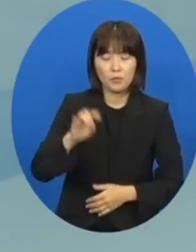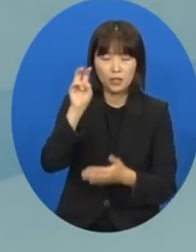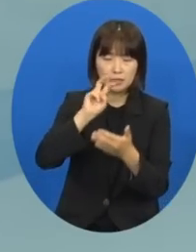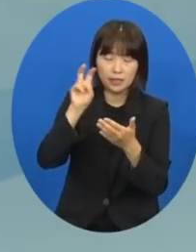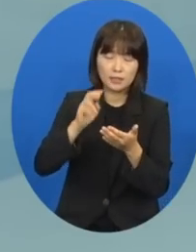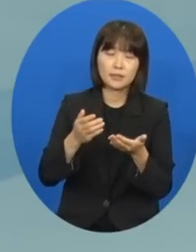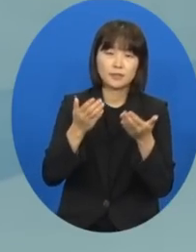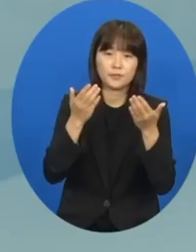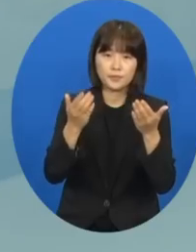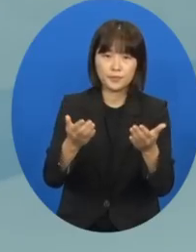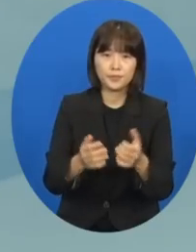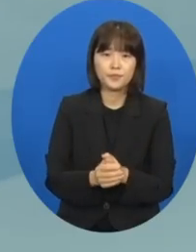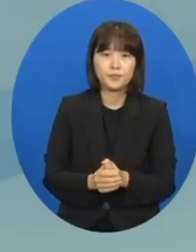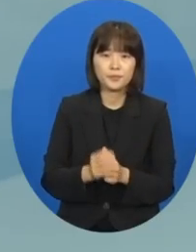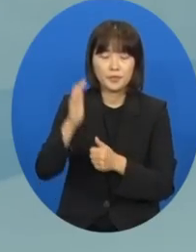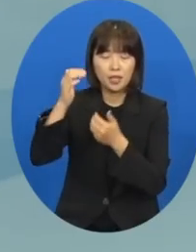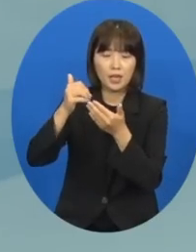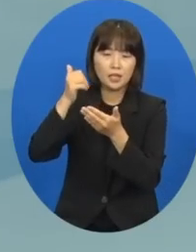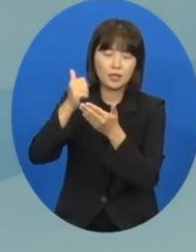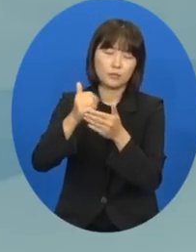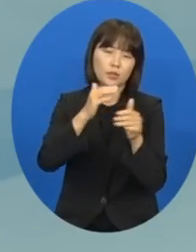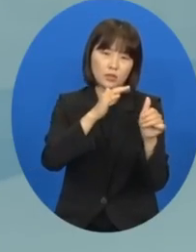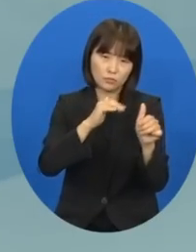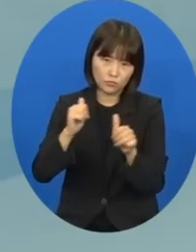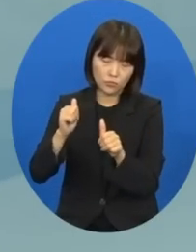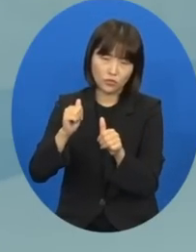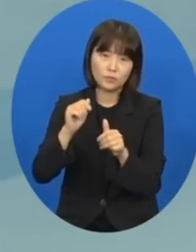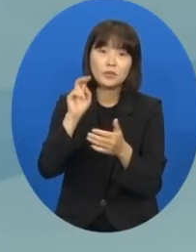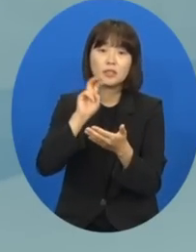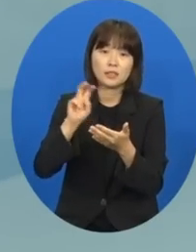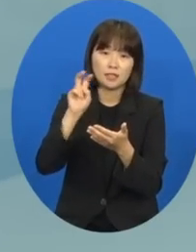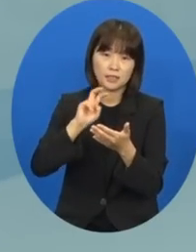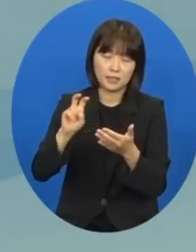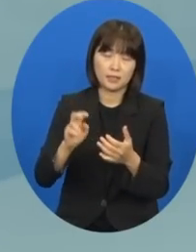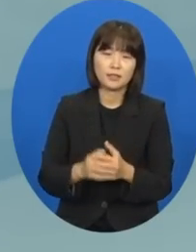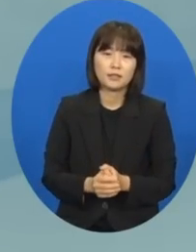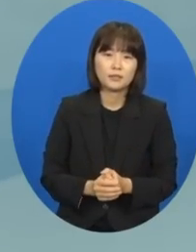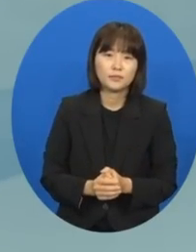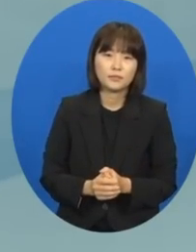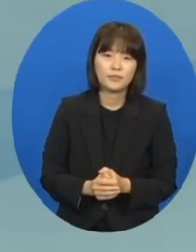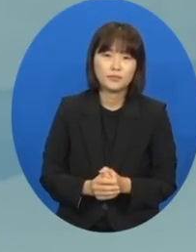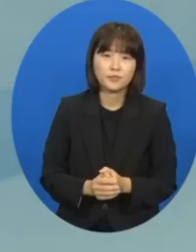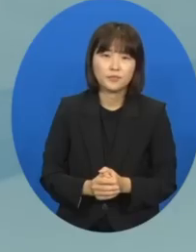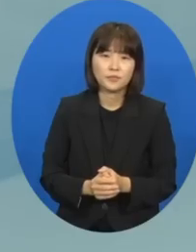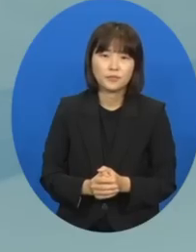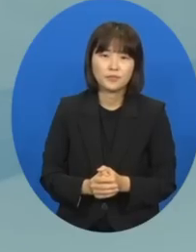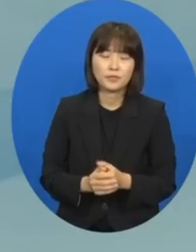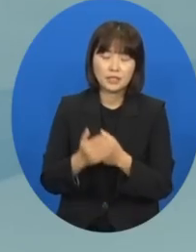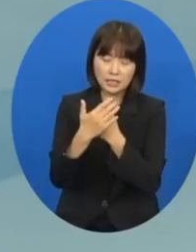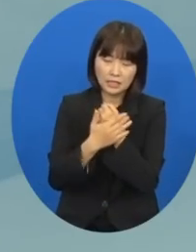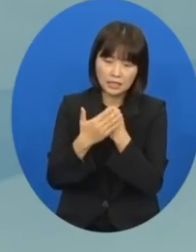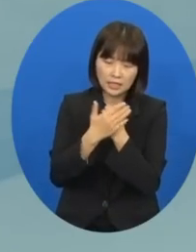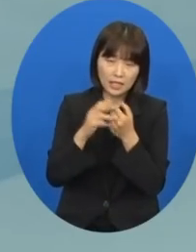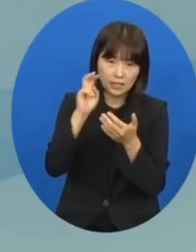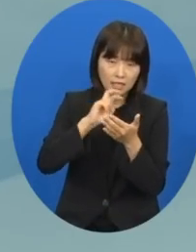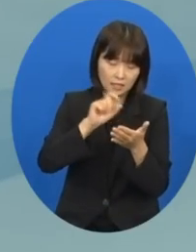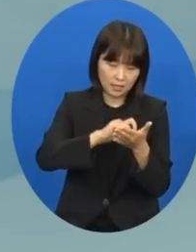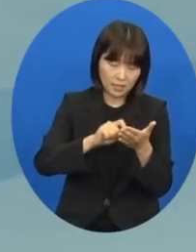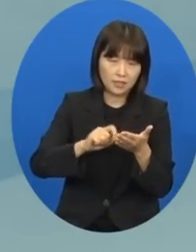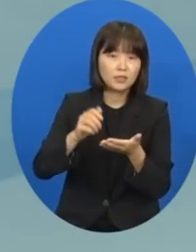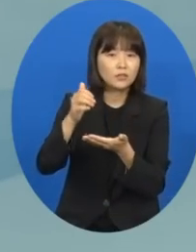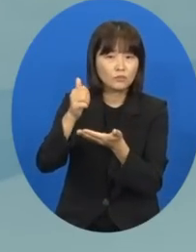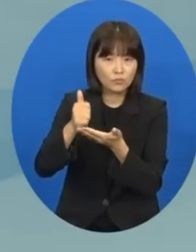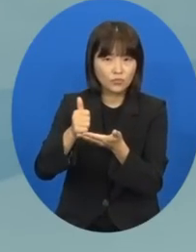텐데, 우리 하나님의 부르심이란 찬양입니다. 우리 송경민 목사님 은혜라고 한 찬양을 작곡하신 분인데 이 가사가 참